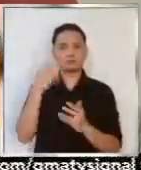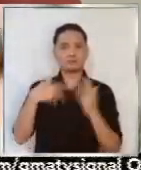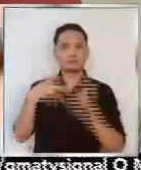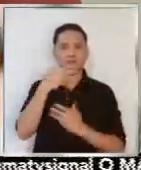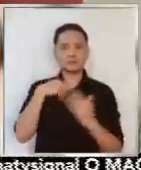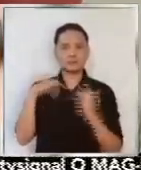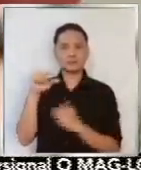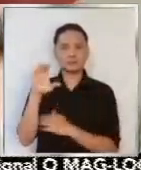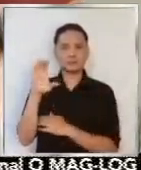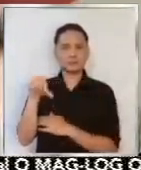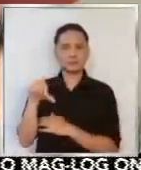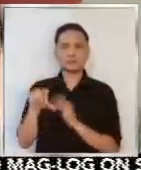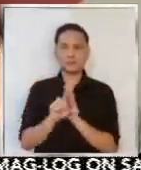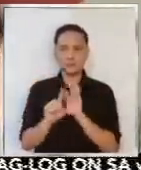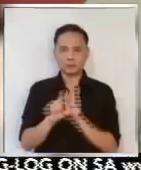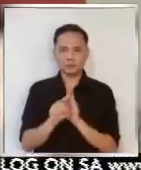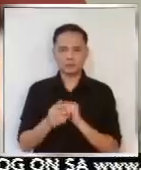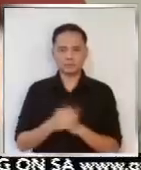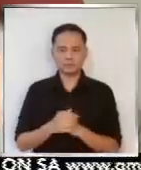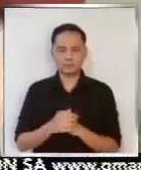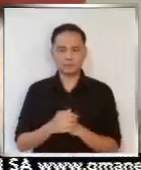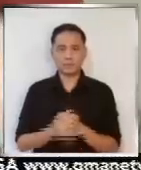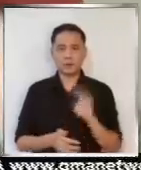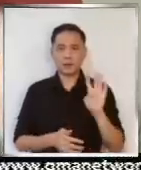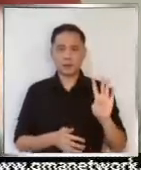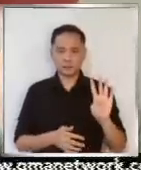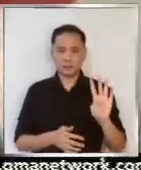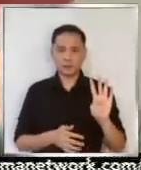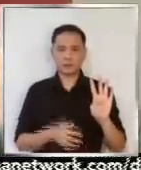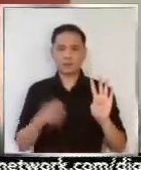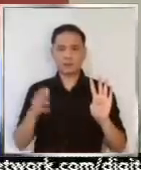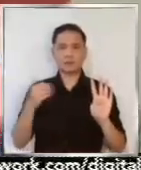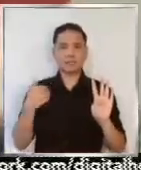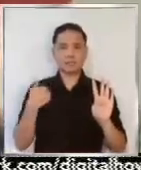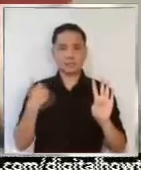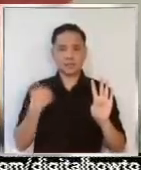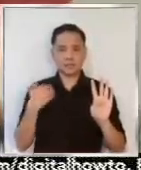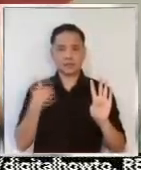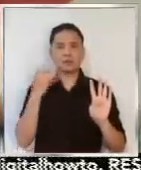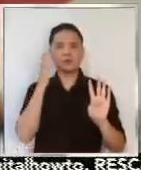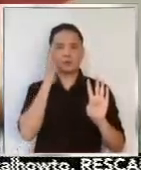ng bagsak ng apat na suspect, naharap sila ngayon sa reklamong alarm and scandal